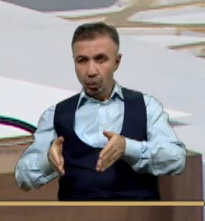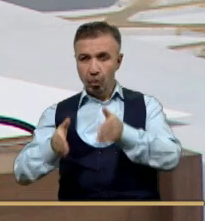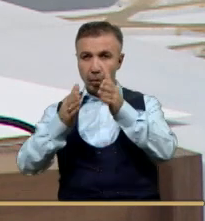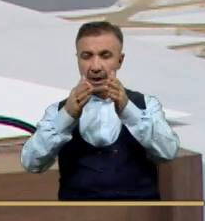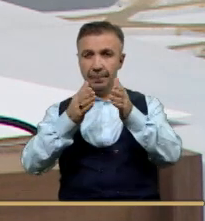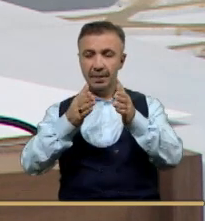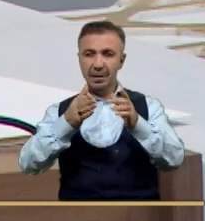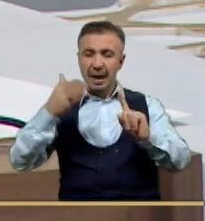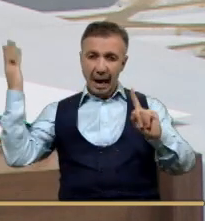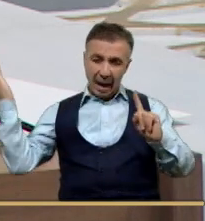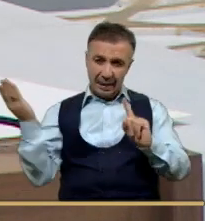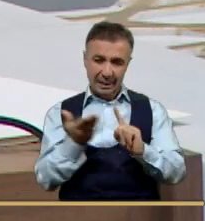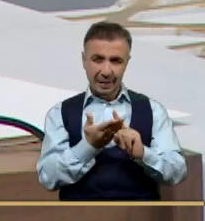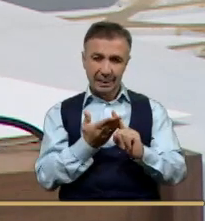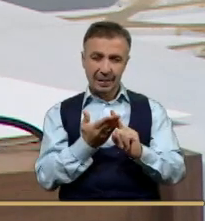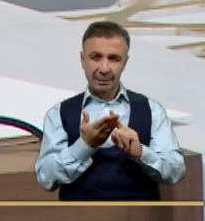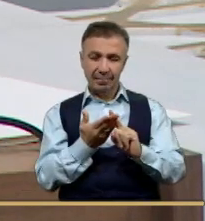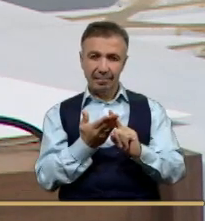öncesinde acaba